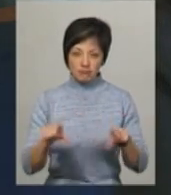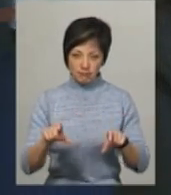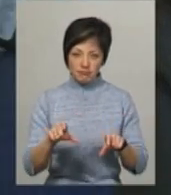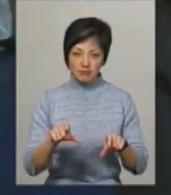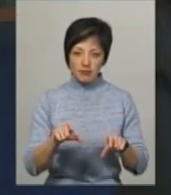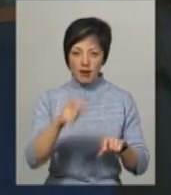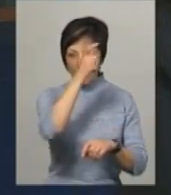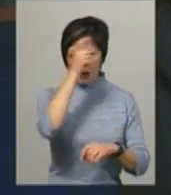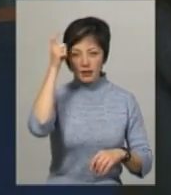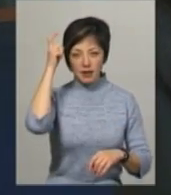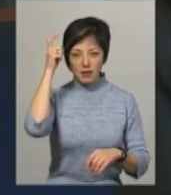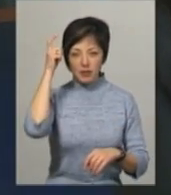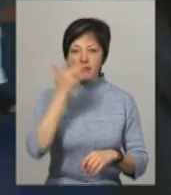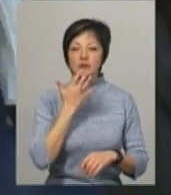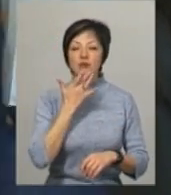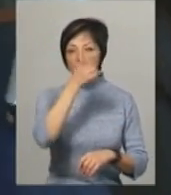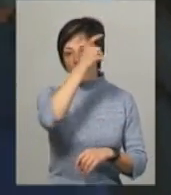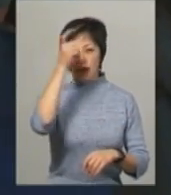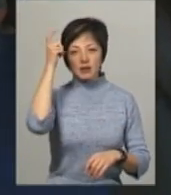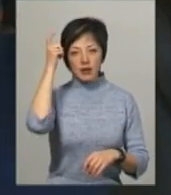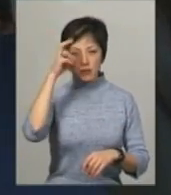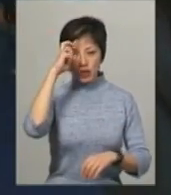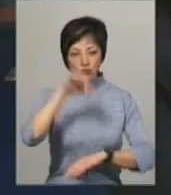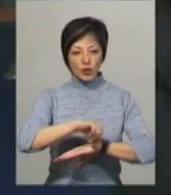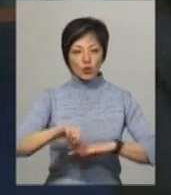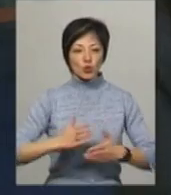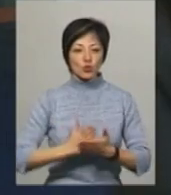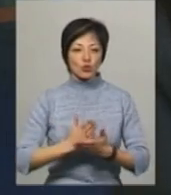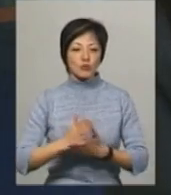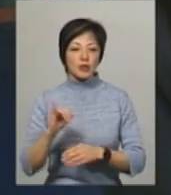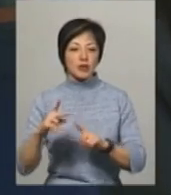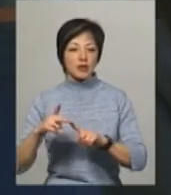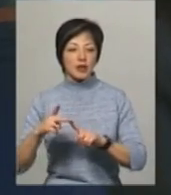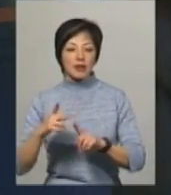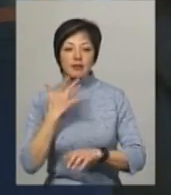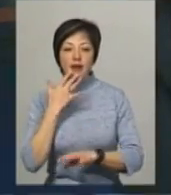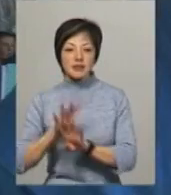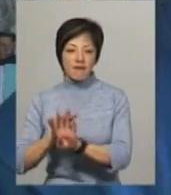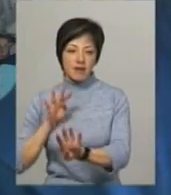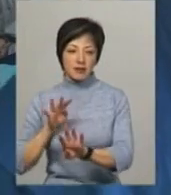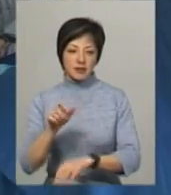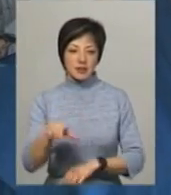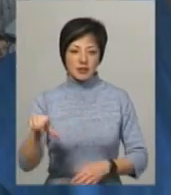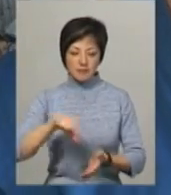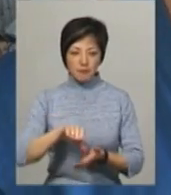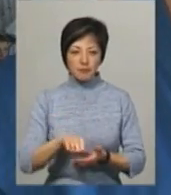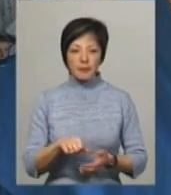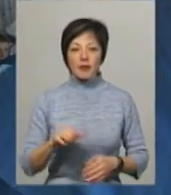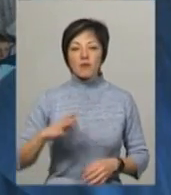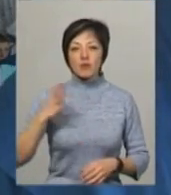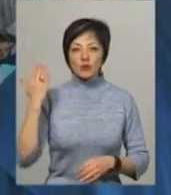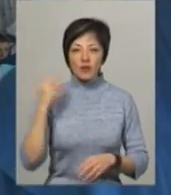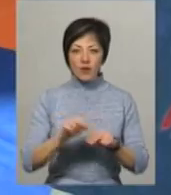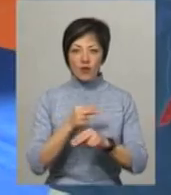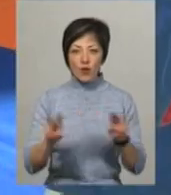Це академія, Національна академія Держприкордонслужби і нацгвардійці. Нацгвардієць, а в минулому